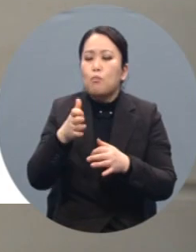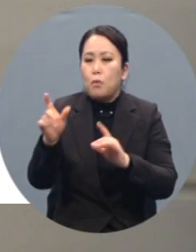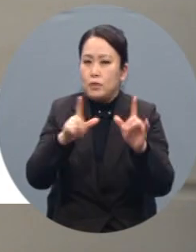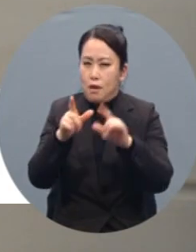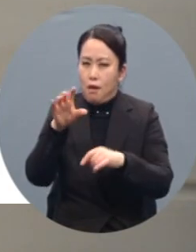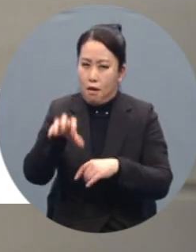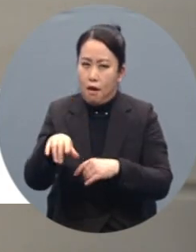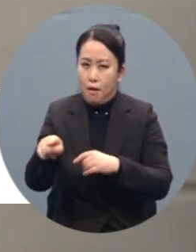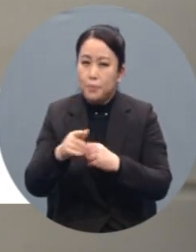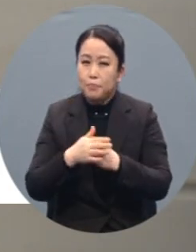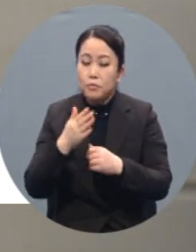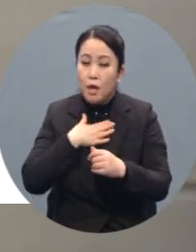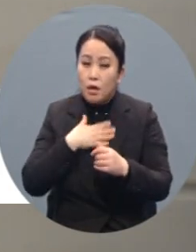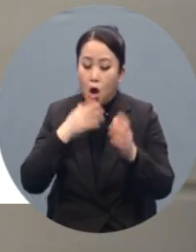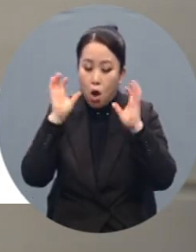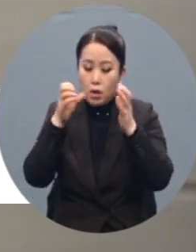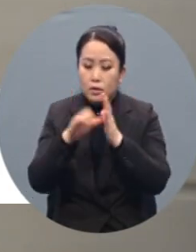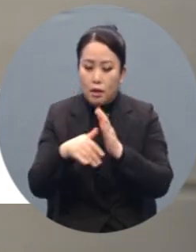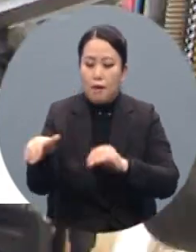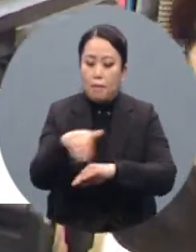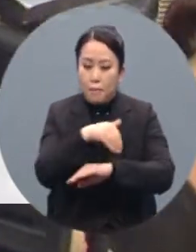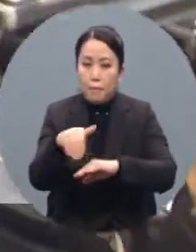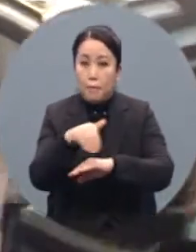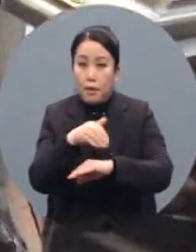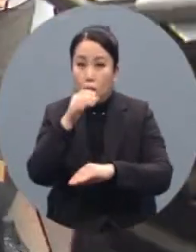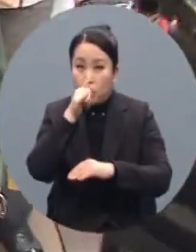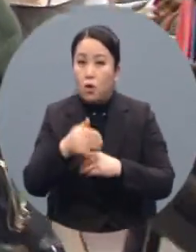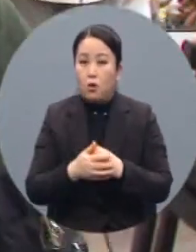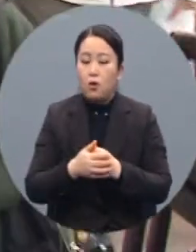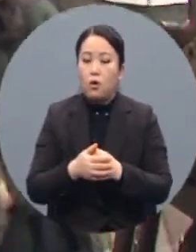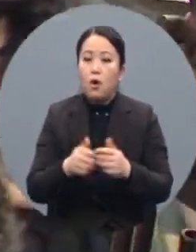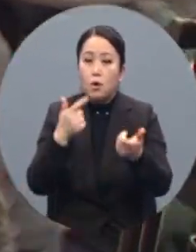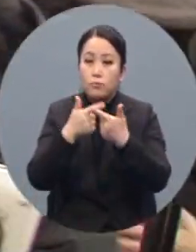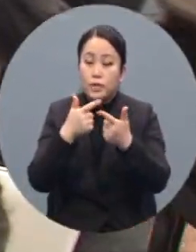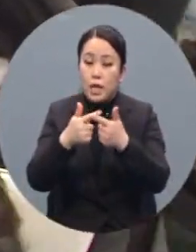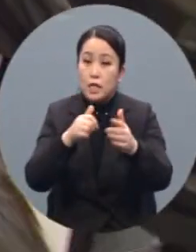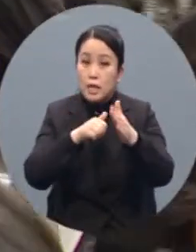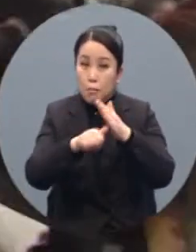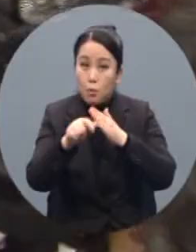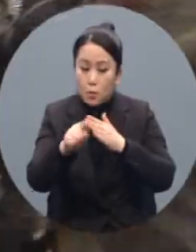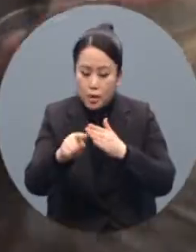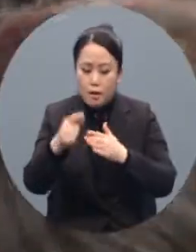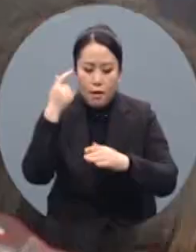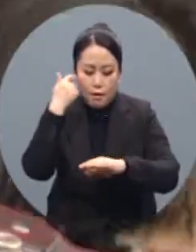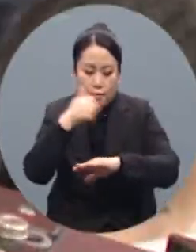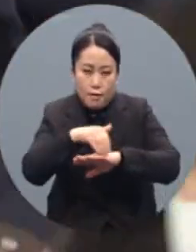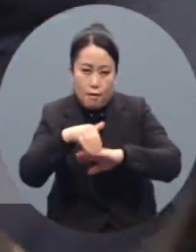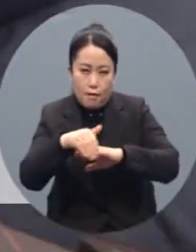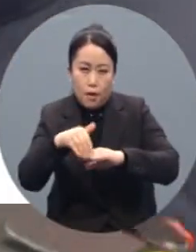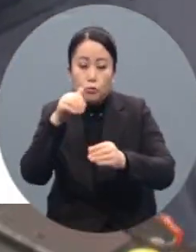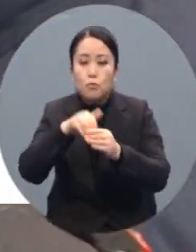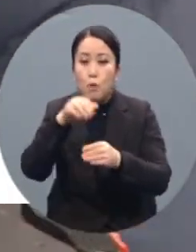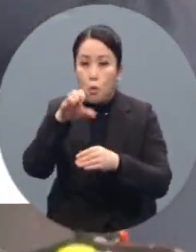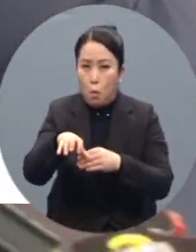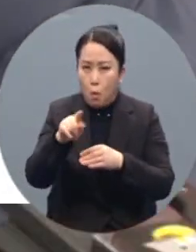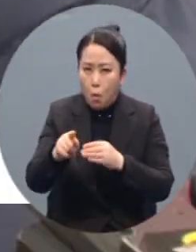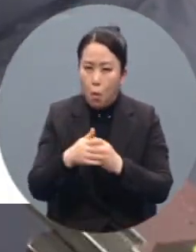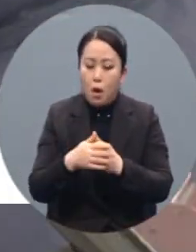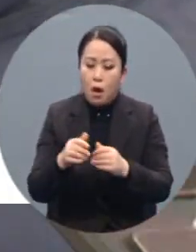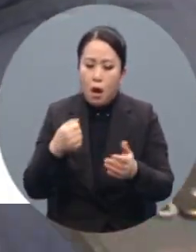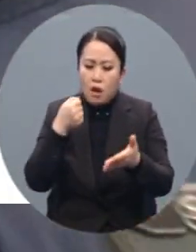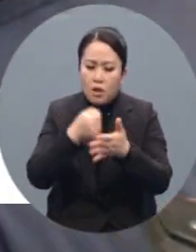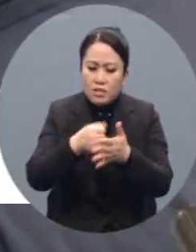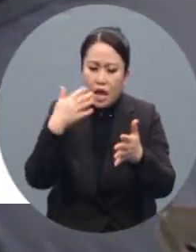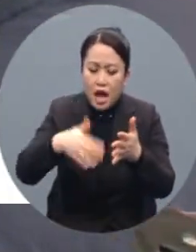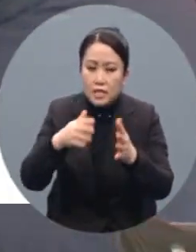저도 어릴 때 계속 여기를 왔다 갔다 하고 그랬는데. 부산은 대표적인 전략 투표 지역으로 부동층이 많고